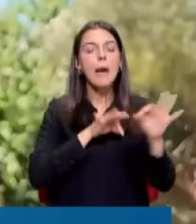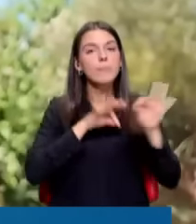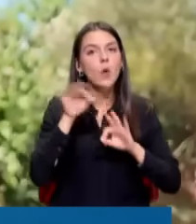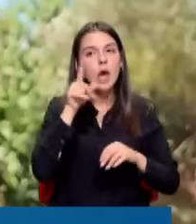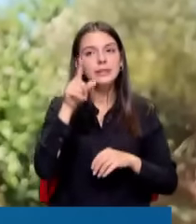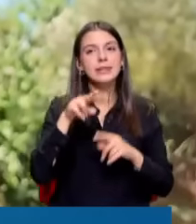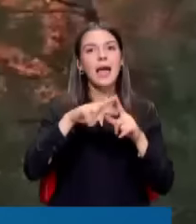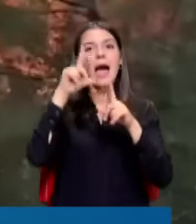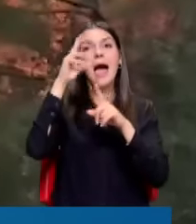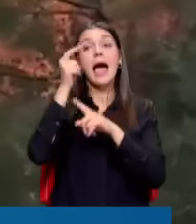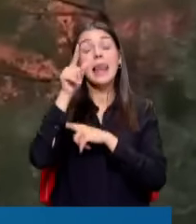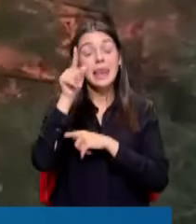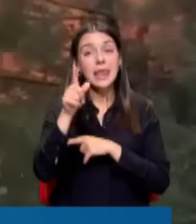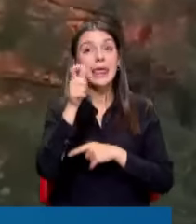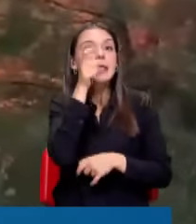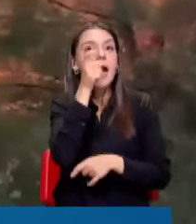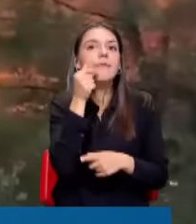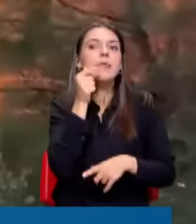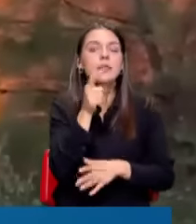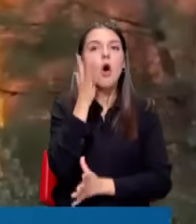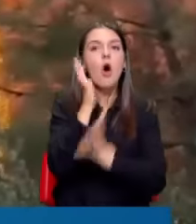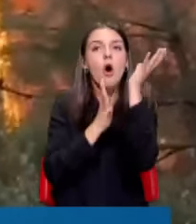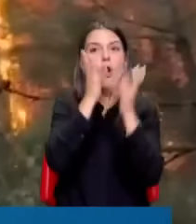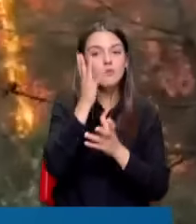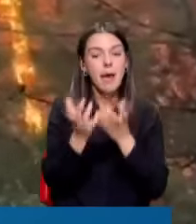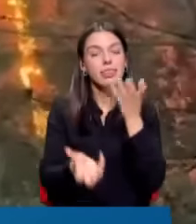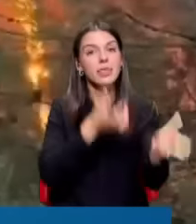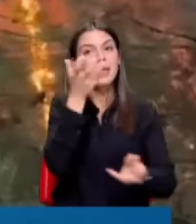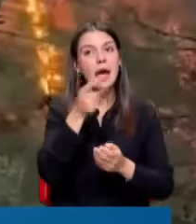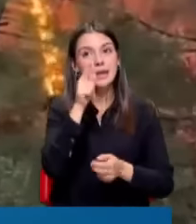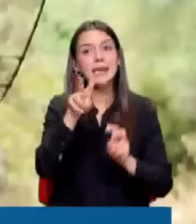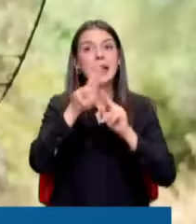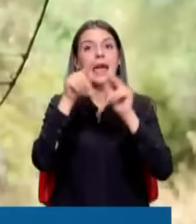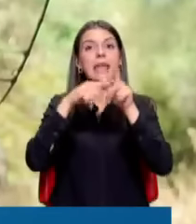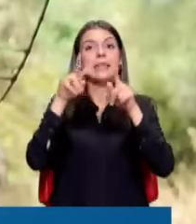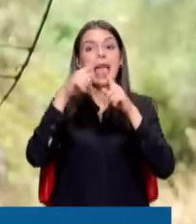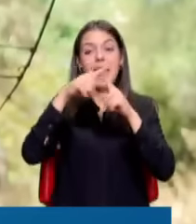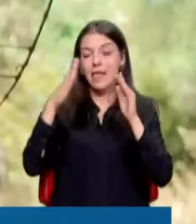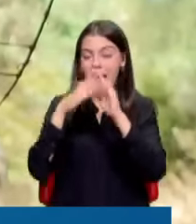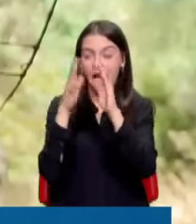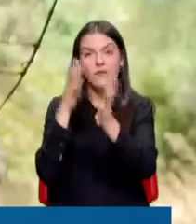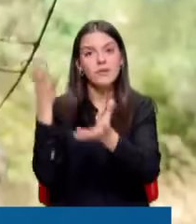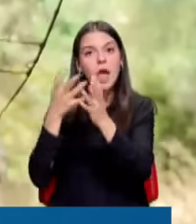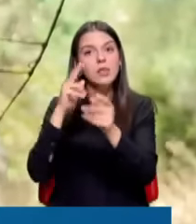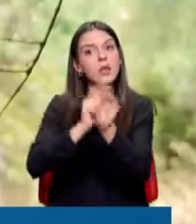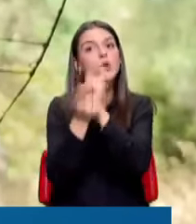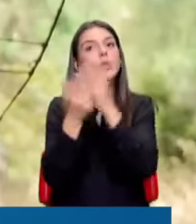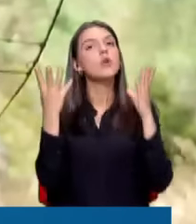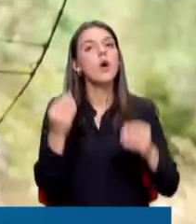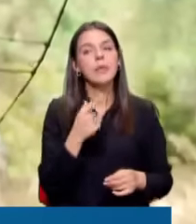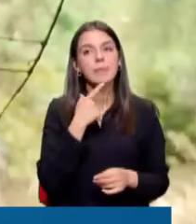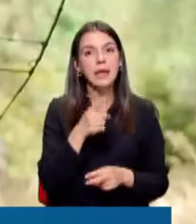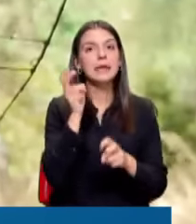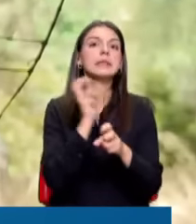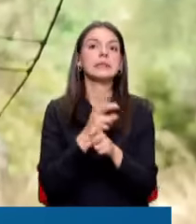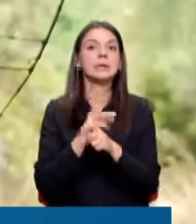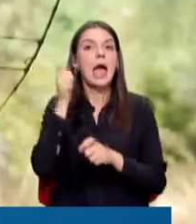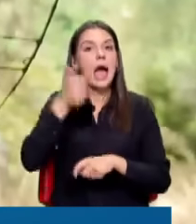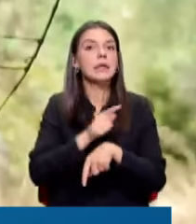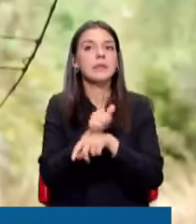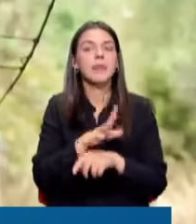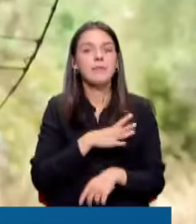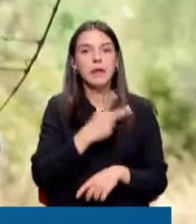Ali Kavgacı da uyardı. Orman yangınları kent yangınlarına dönüşebilir dedi. Orman yangınları kent yangınlarına dönüşme riski her